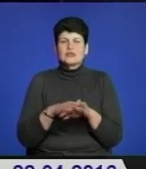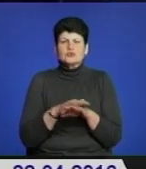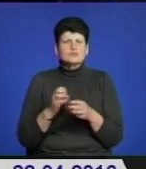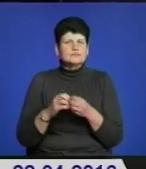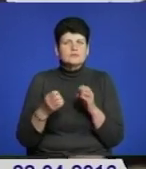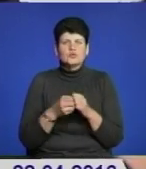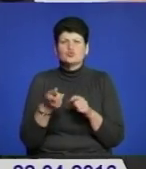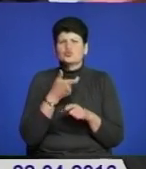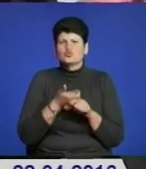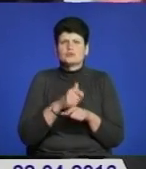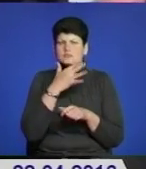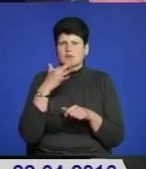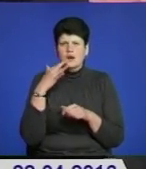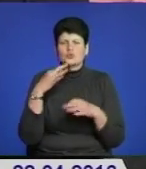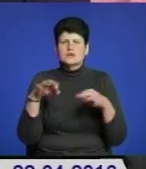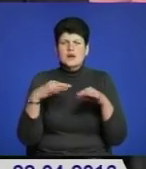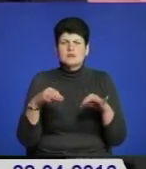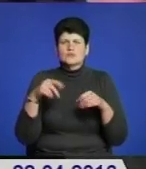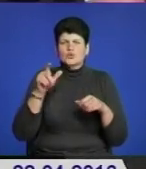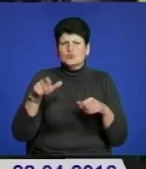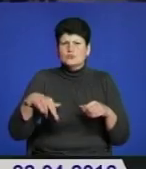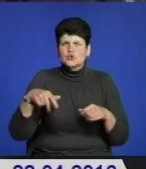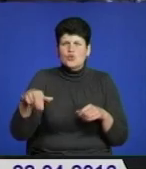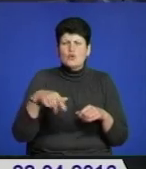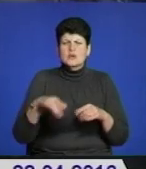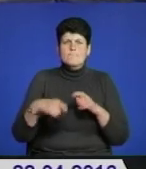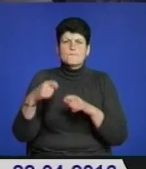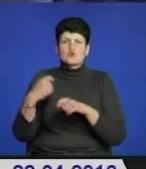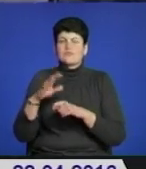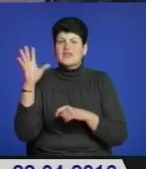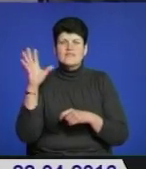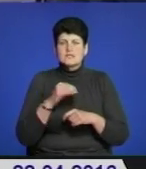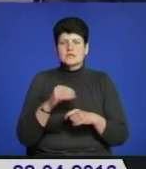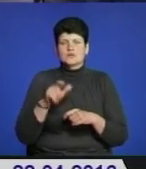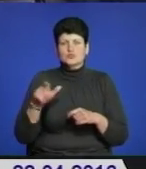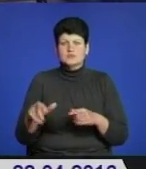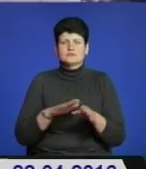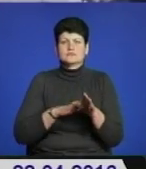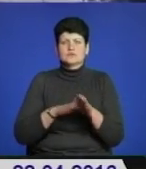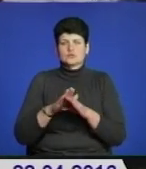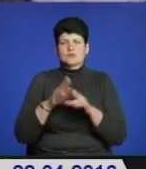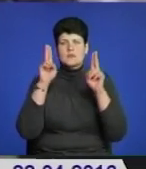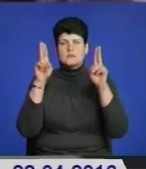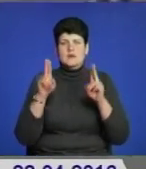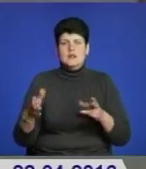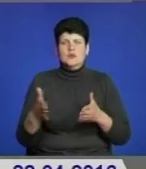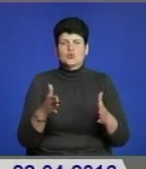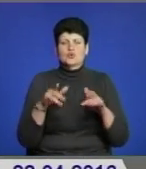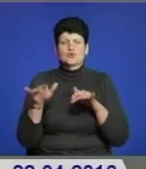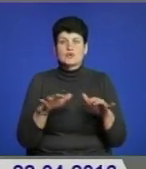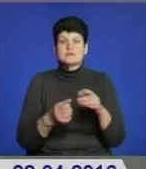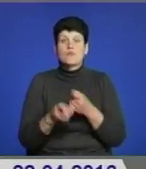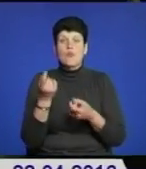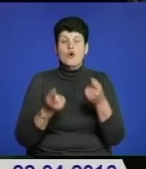Тут багато транспорту, пішоходів і, звичайно, порушників. Не всі водії та пішоходи дотримуються правил дорожнього руху. Проте з появою